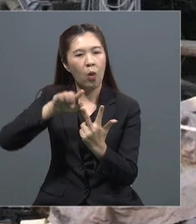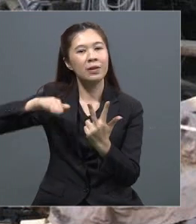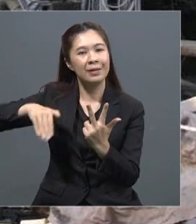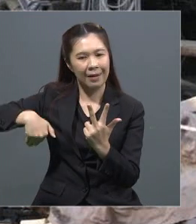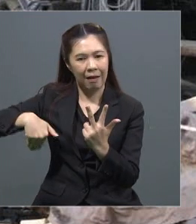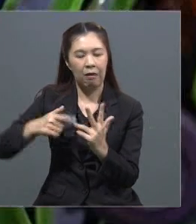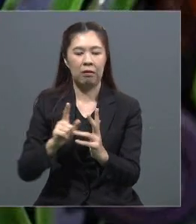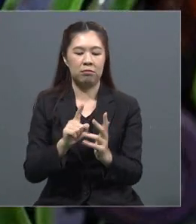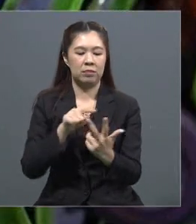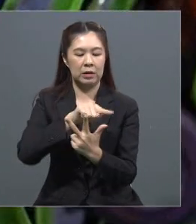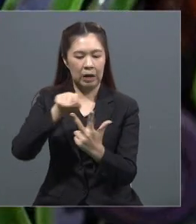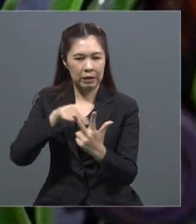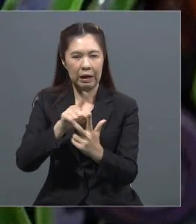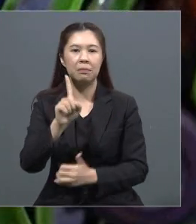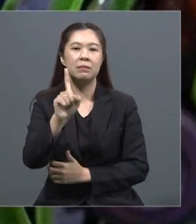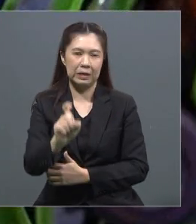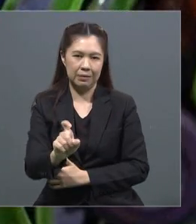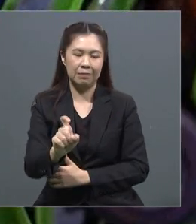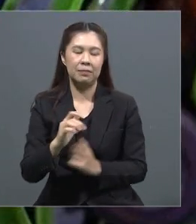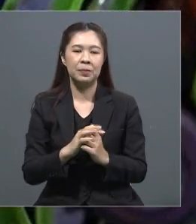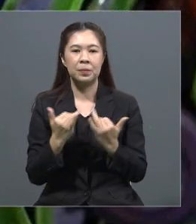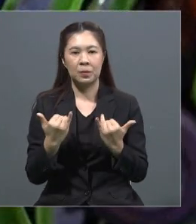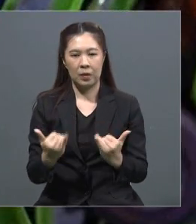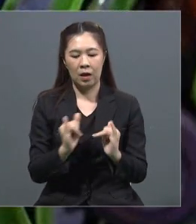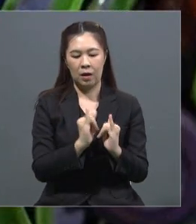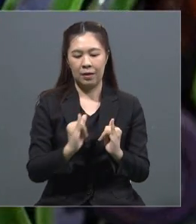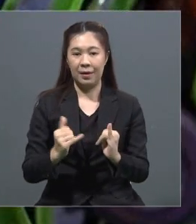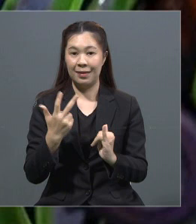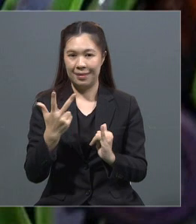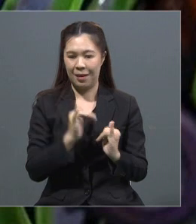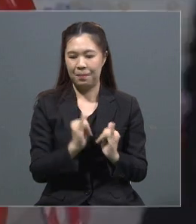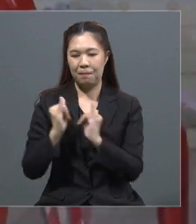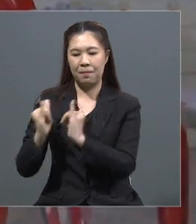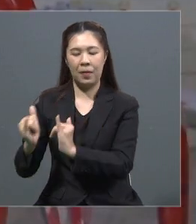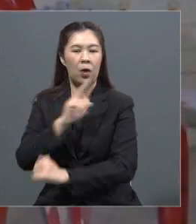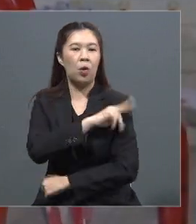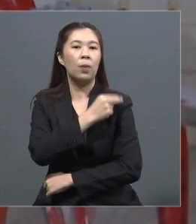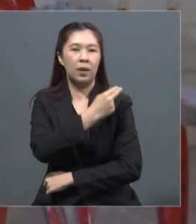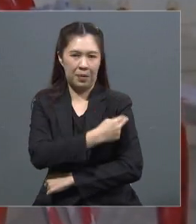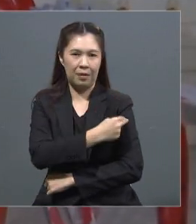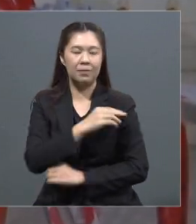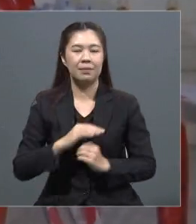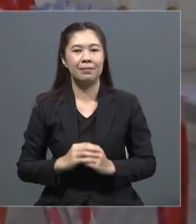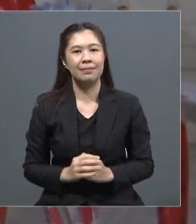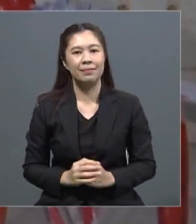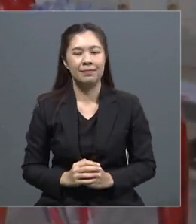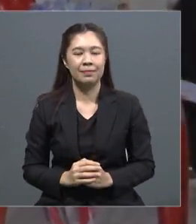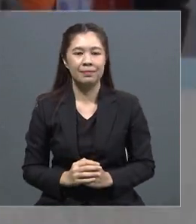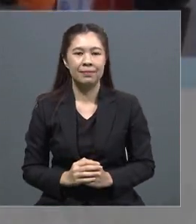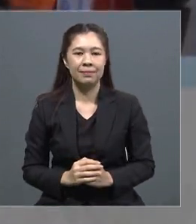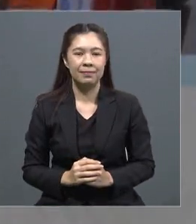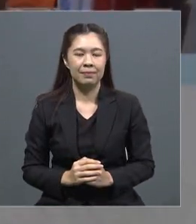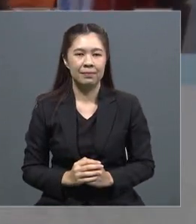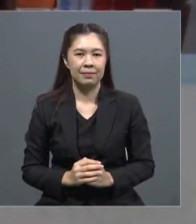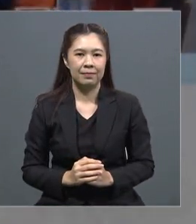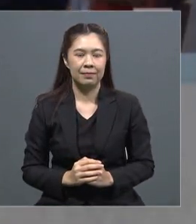ครับที่เสียชีวิตแล้วก็ตอนนี้จะเคลื่อนย้ายไปชันสูตรที่โรงพยาบาลต่อครับแ